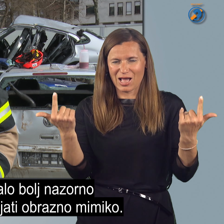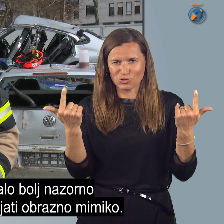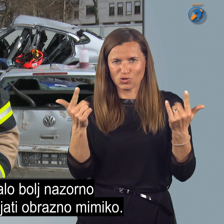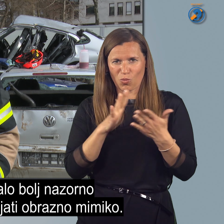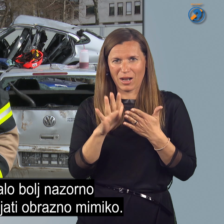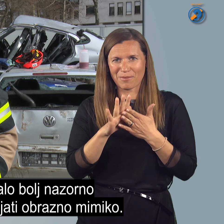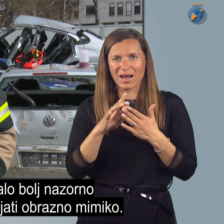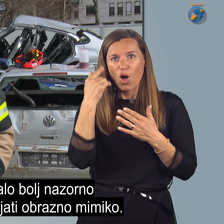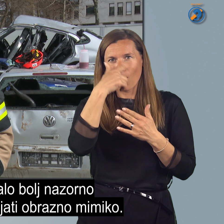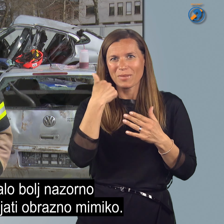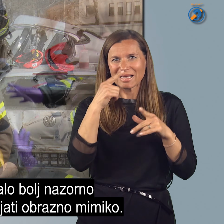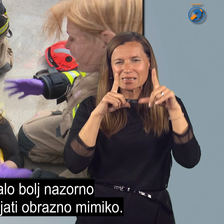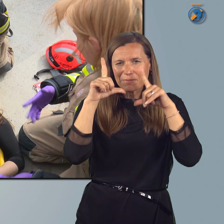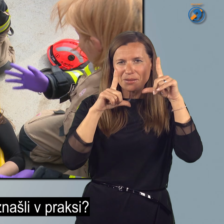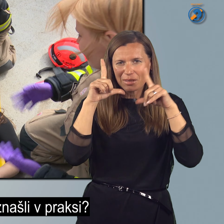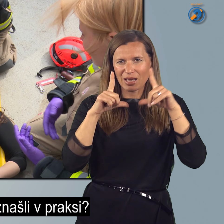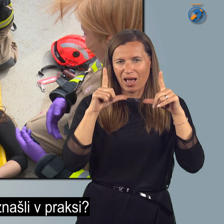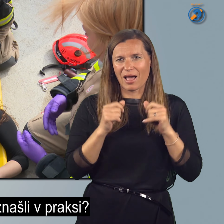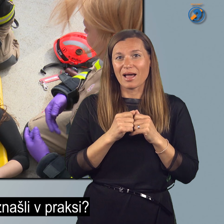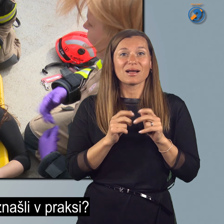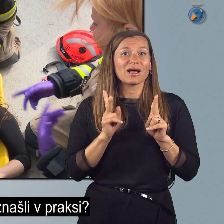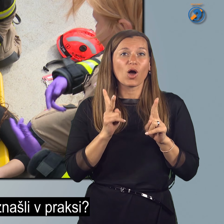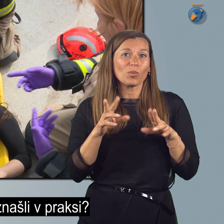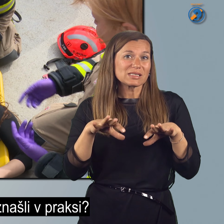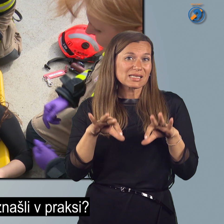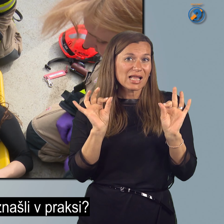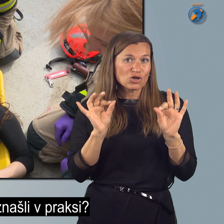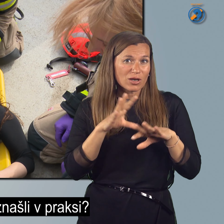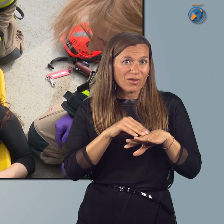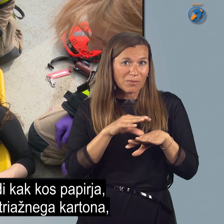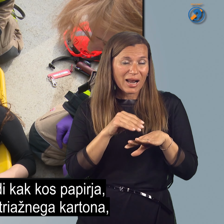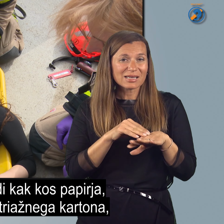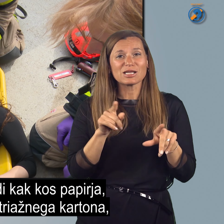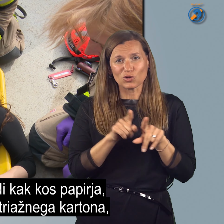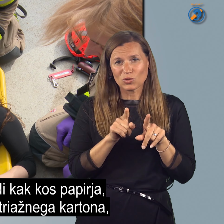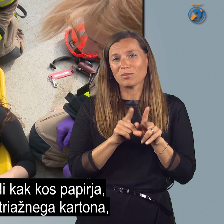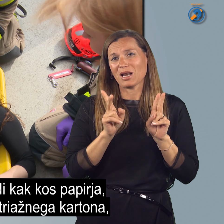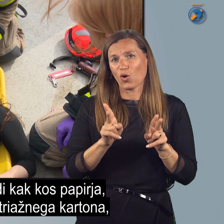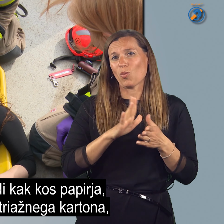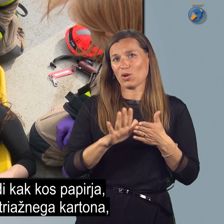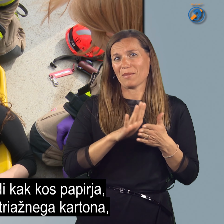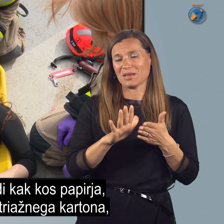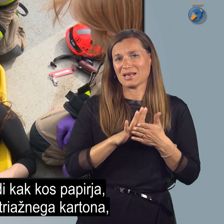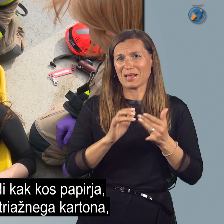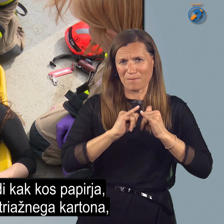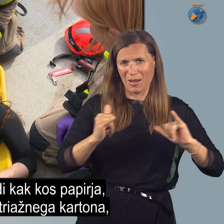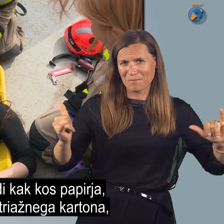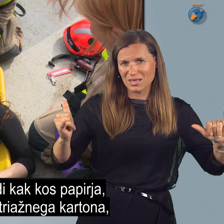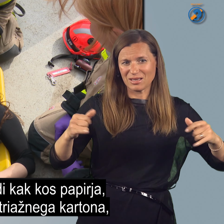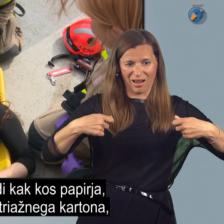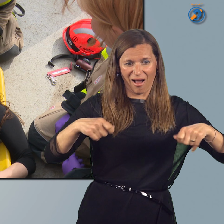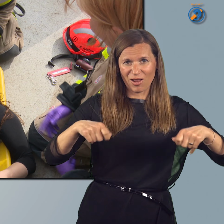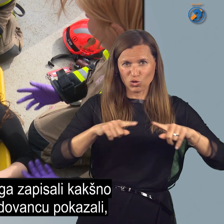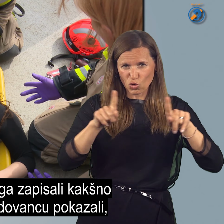uporabljati obrazno mimiko. Kako bi se znašla v praksi? Uporabili bi tudi kakšen kos papirja, mogoče našega triažnega